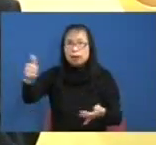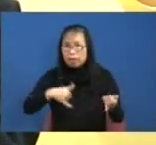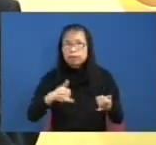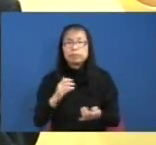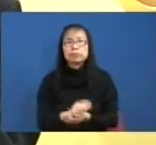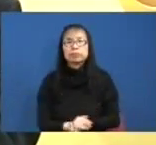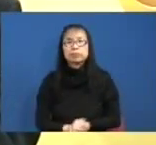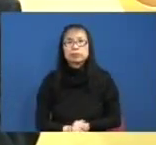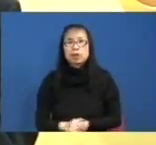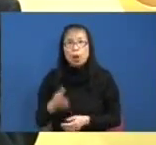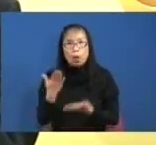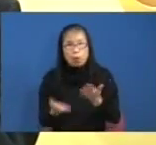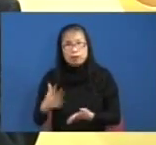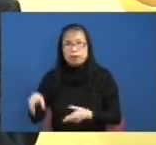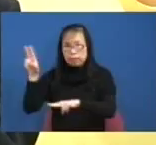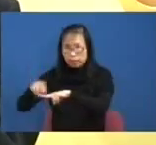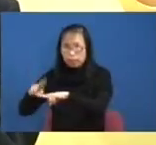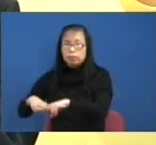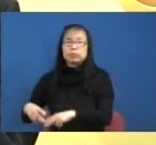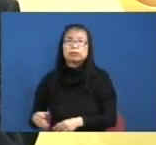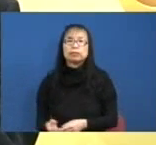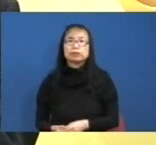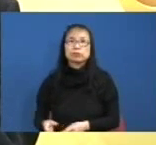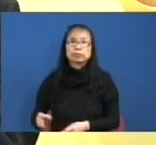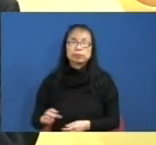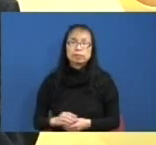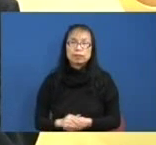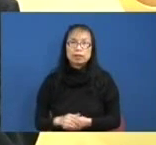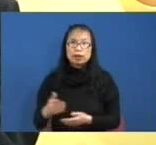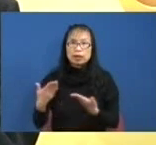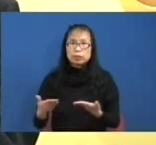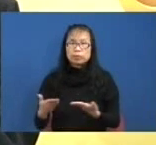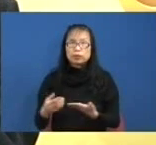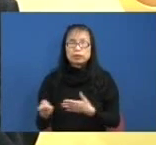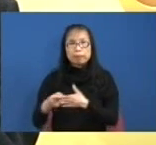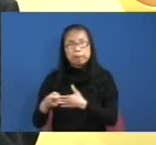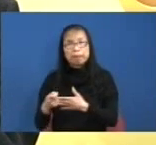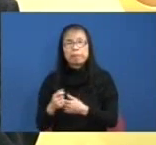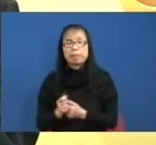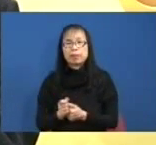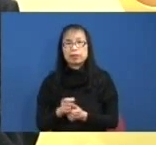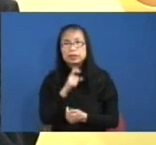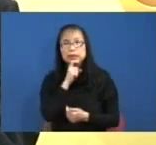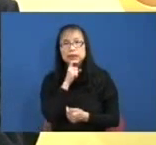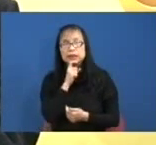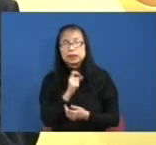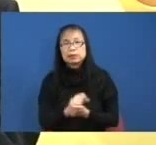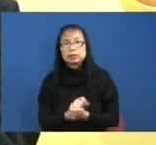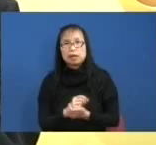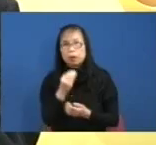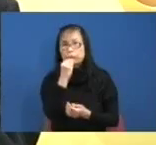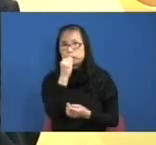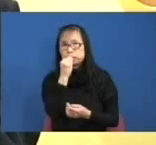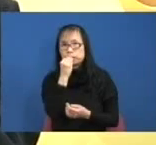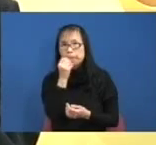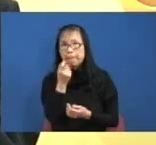錯啦，從祖國。咁喺呢一方面咧，咁其實亦都可以睇到最近有啲食物咧個